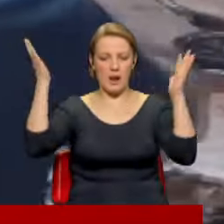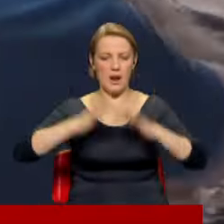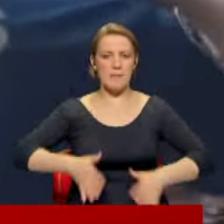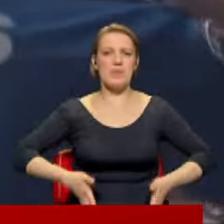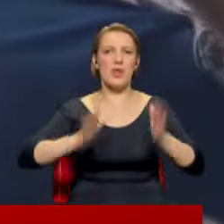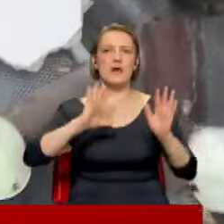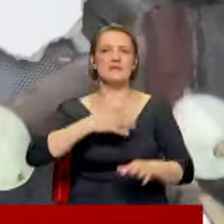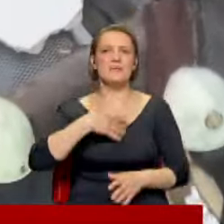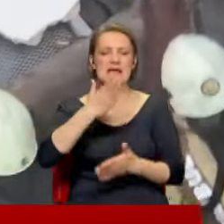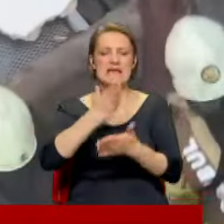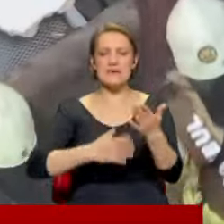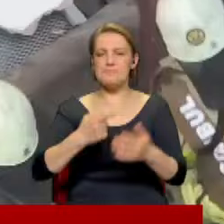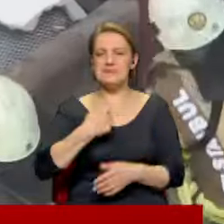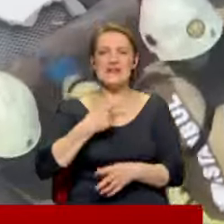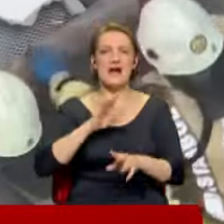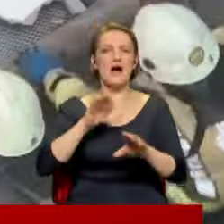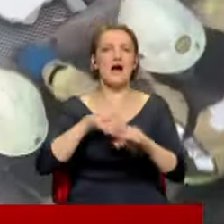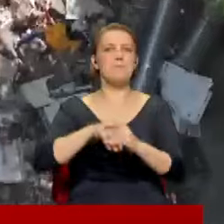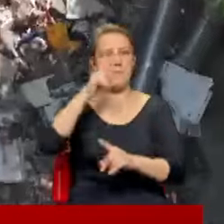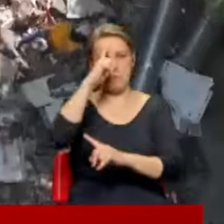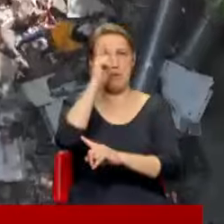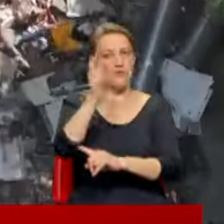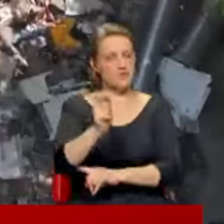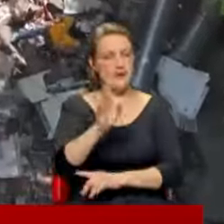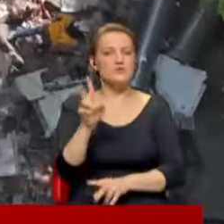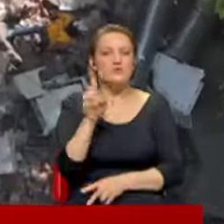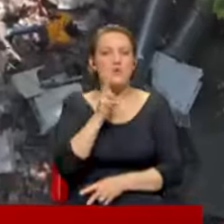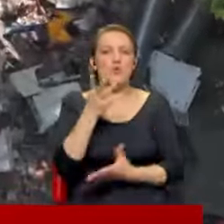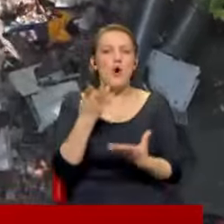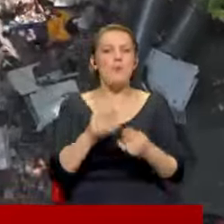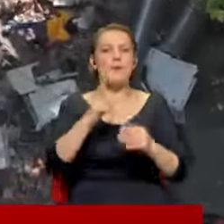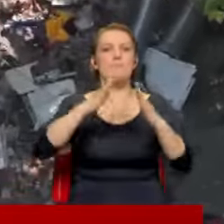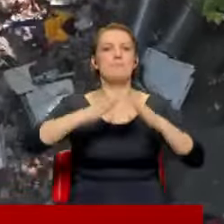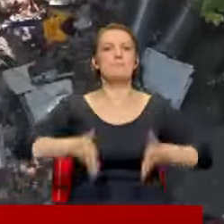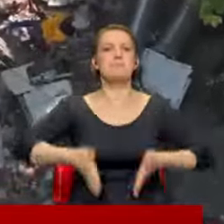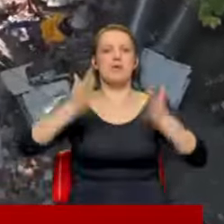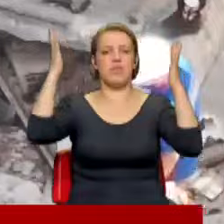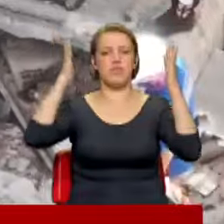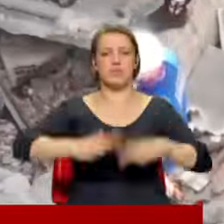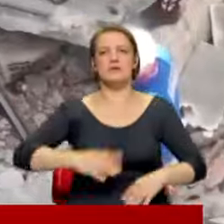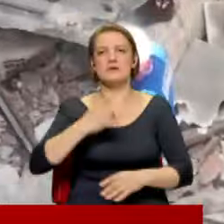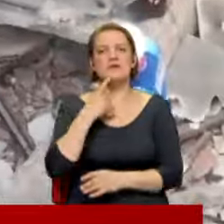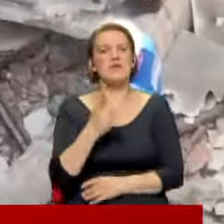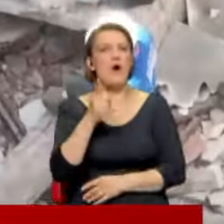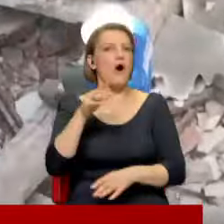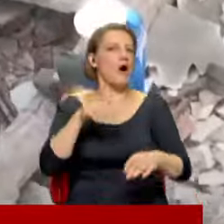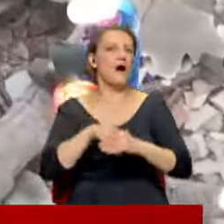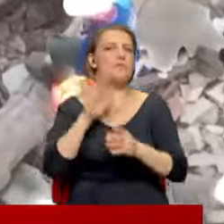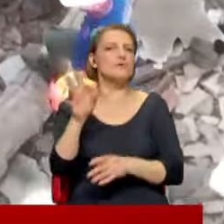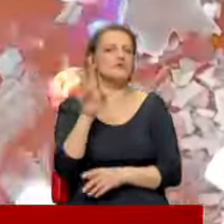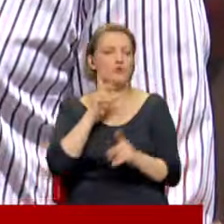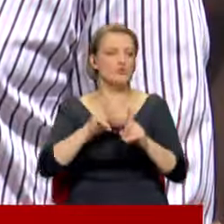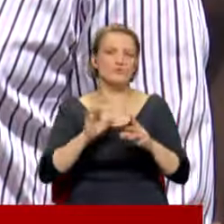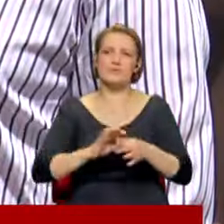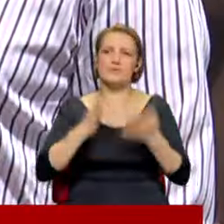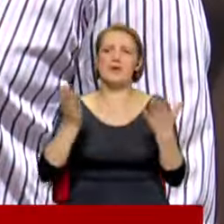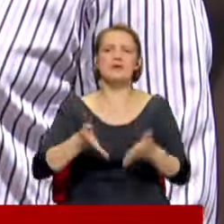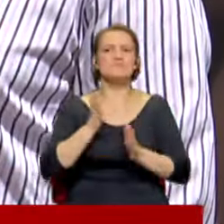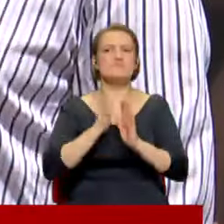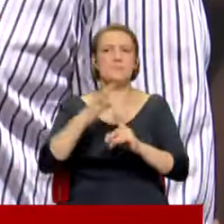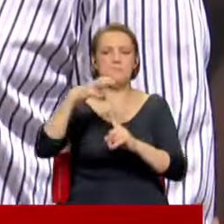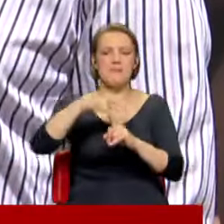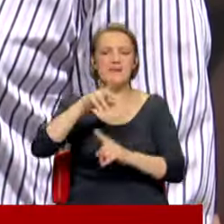binanın sahibi yarısı bizden kampanyasına başvurduğunu, sonuçlanamadan binanın yıkıldığını söyledi. Peki o kampanyada son durum ne? Sürekli